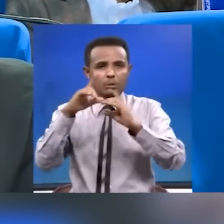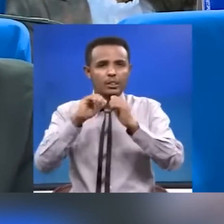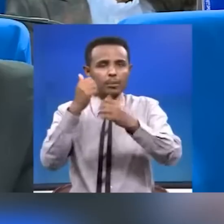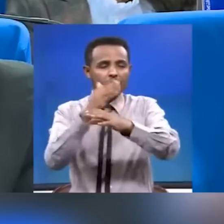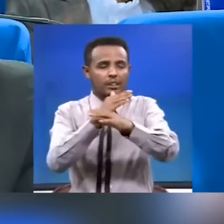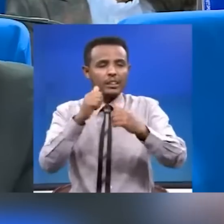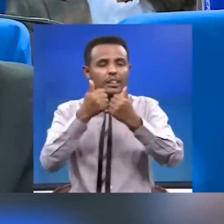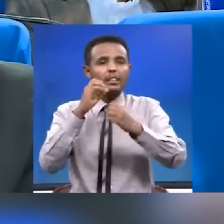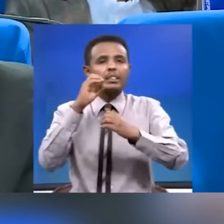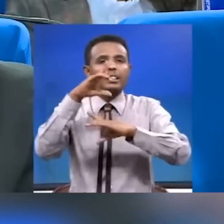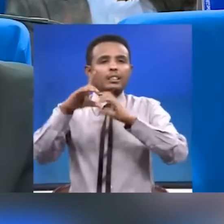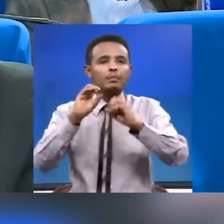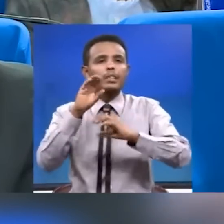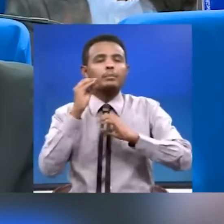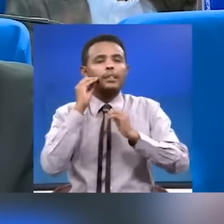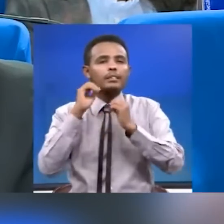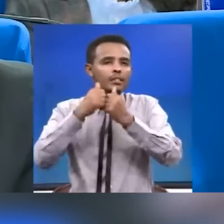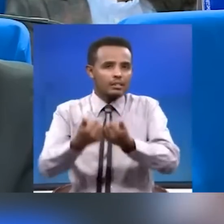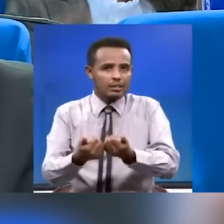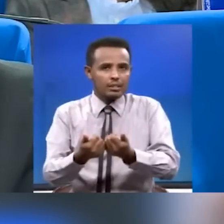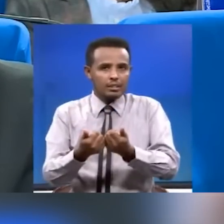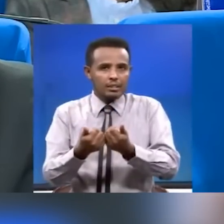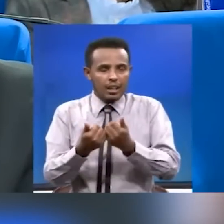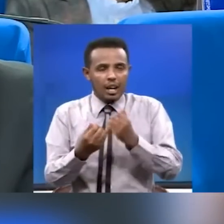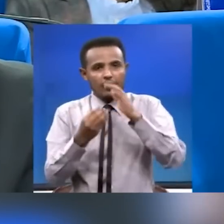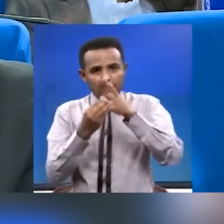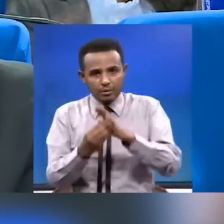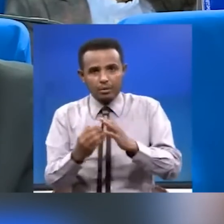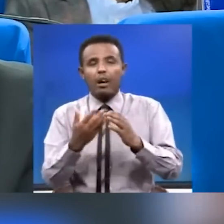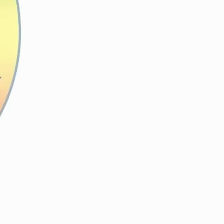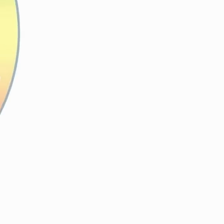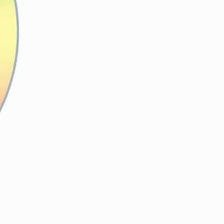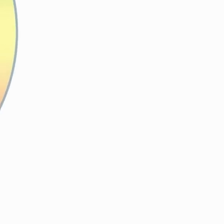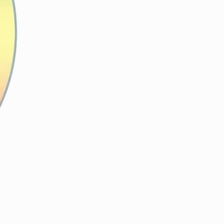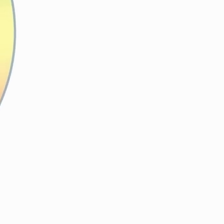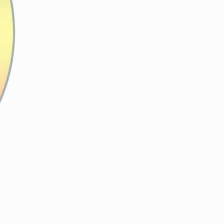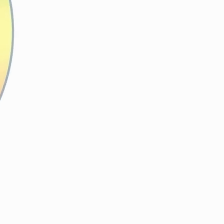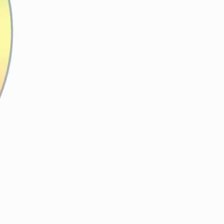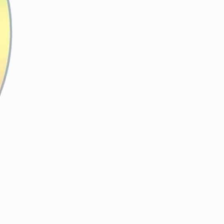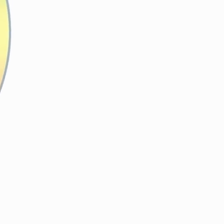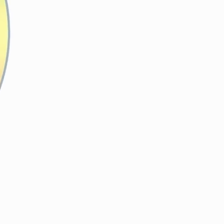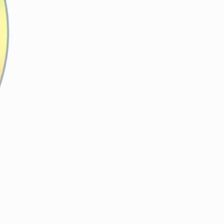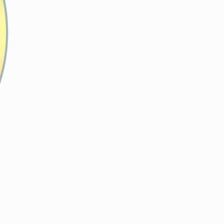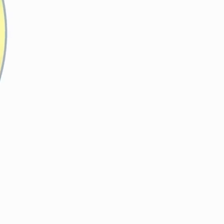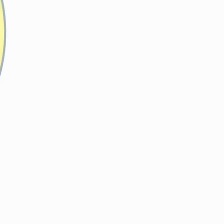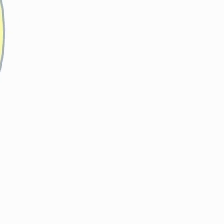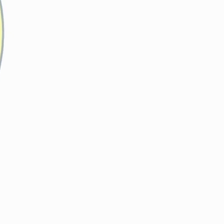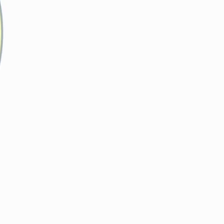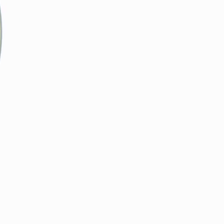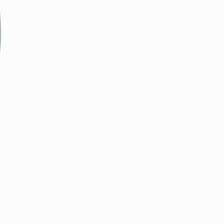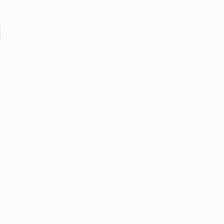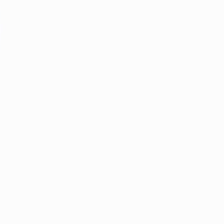መንግስቱን በተመለከተ ጠንከር ያለ መልእክት አስተላልፈዋል። እንደሚታወቀው የቀድሞ የአማራ ዲሞክራሲያዊ ፓርቲ በለውጡ